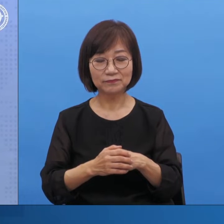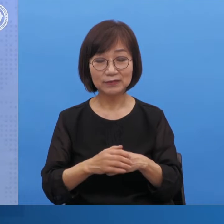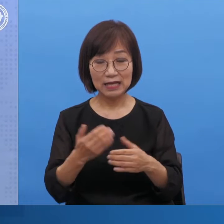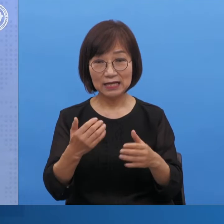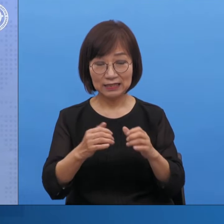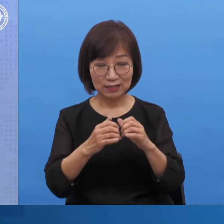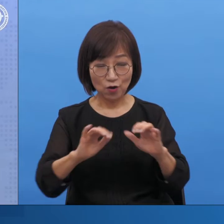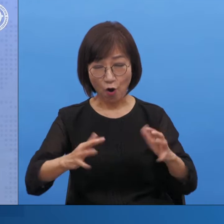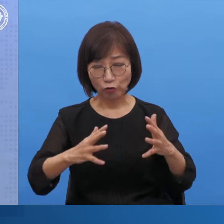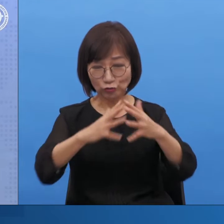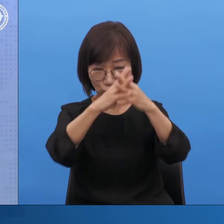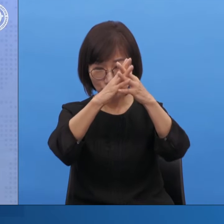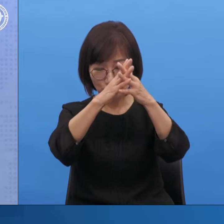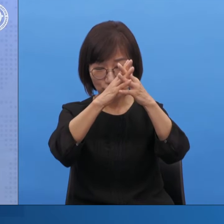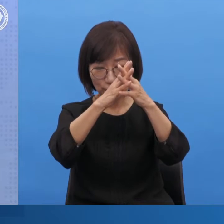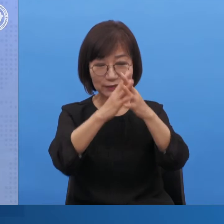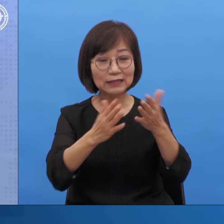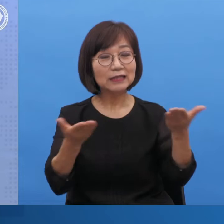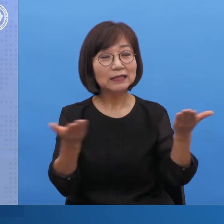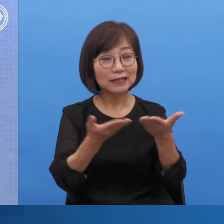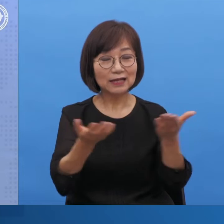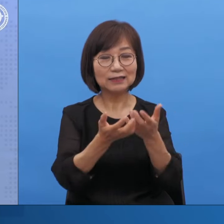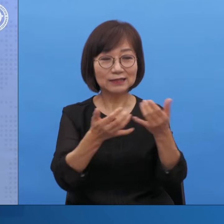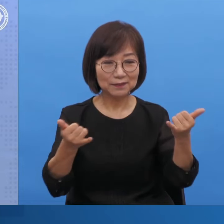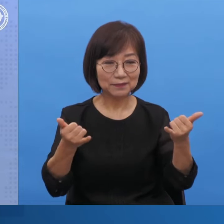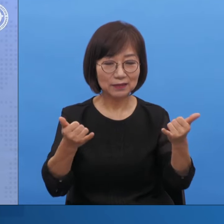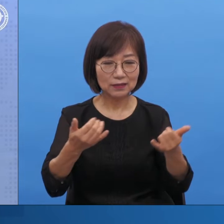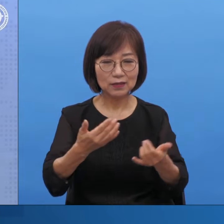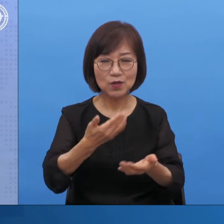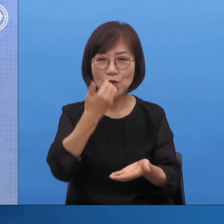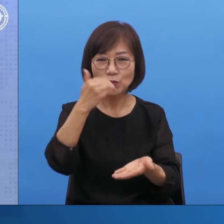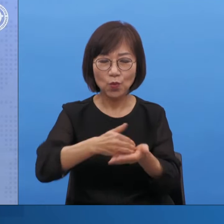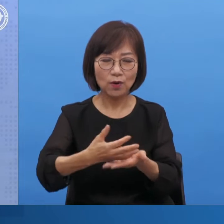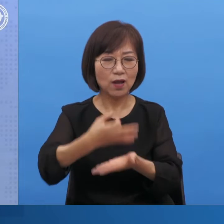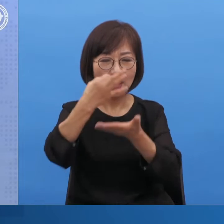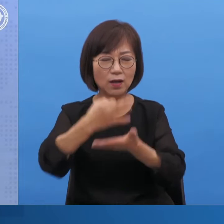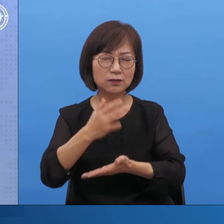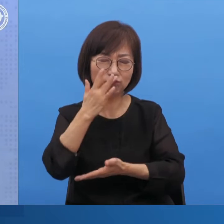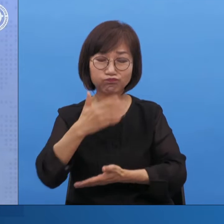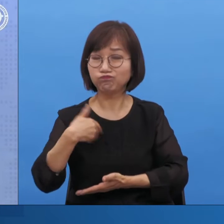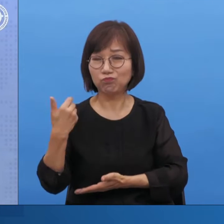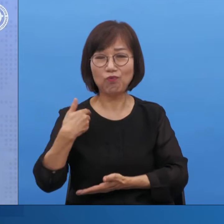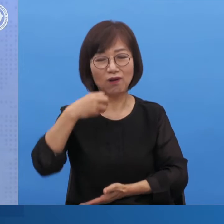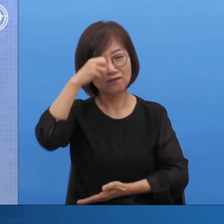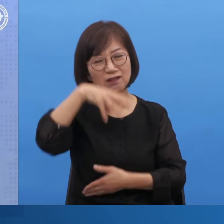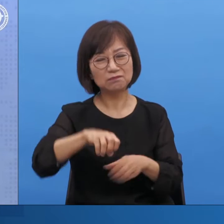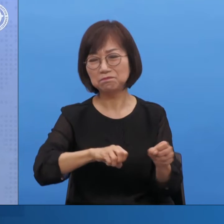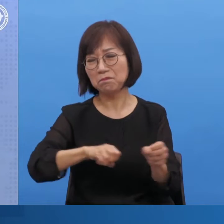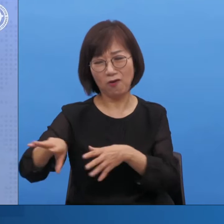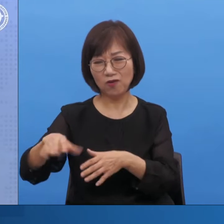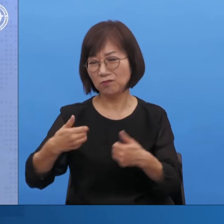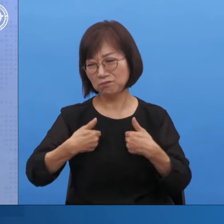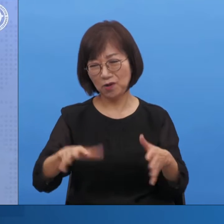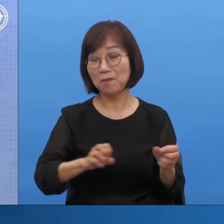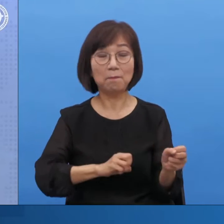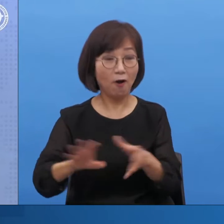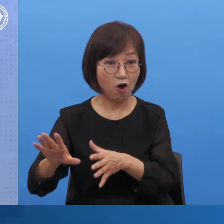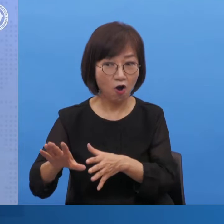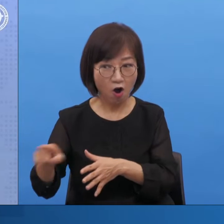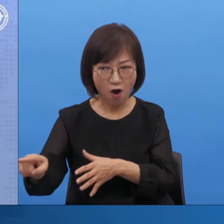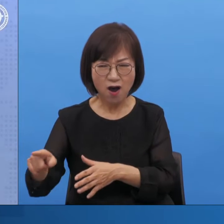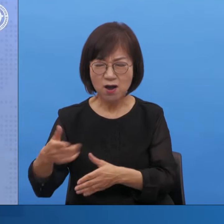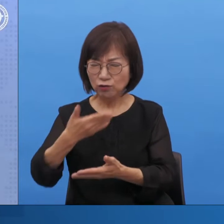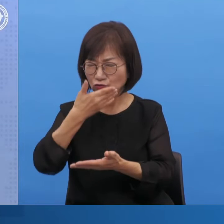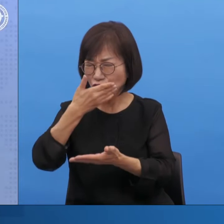머릿돌이 됐다라고 오늘 성경이 얘기하고 The building to collapse, and it says all these stones that were rejected by the builders, people brought it, and that became the cornerstone.